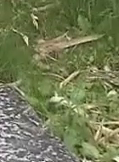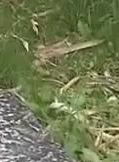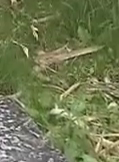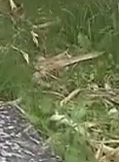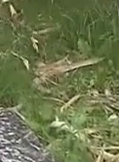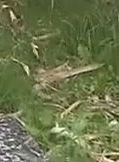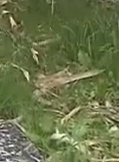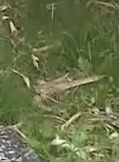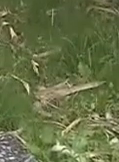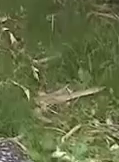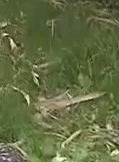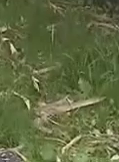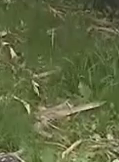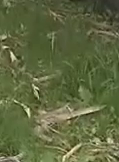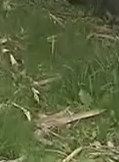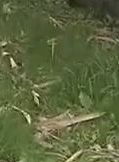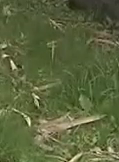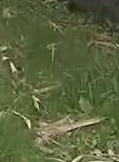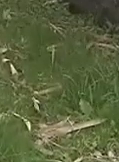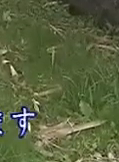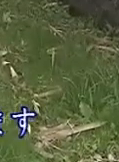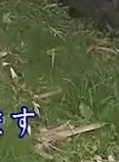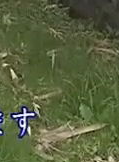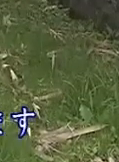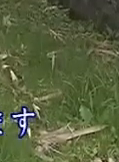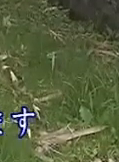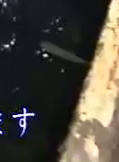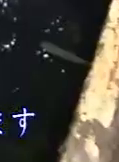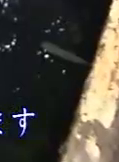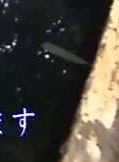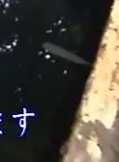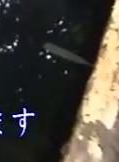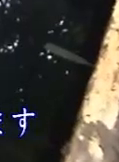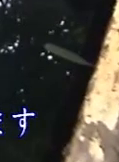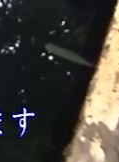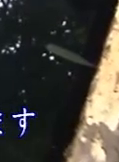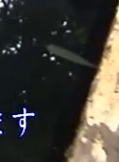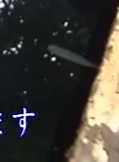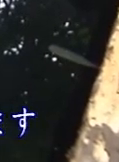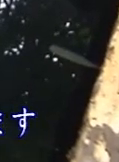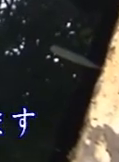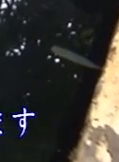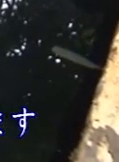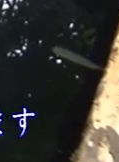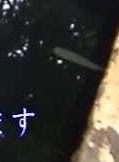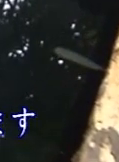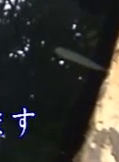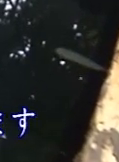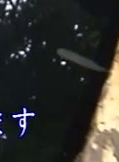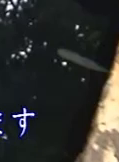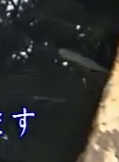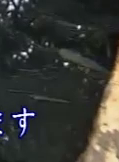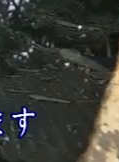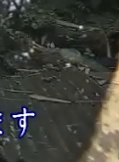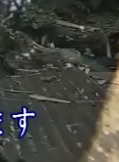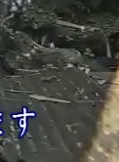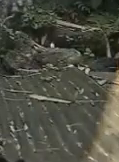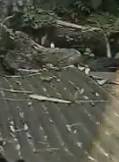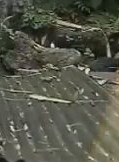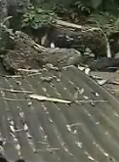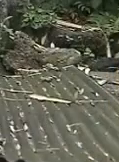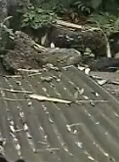あ、不老水と書かれていますね。 農院法師は不老不死を願ってこの井戸水でお茶を飲んだと言われています